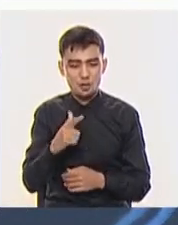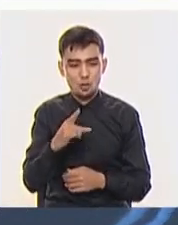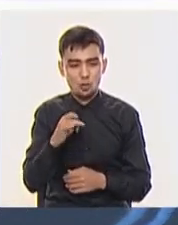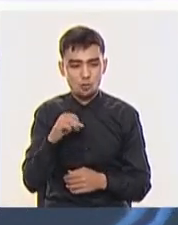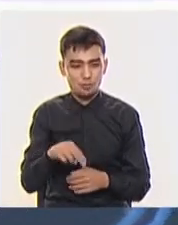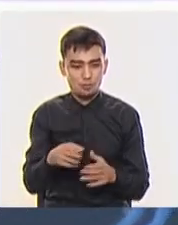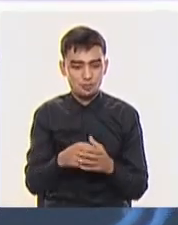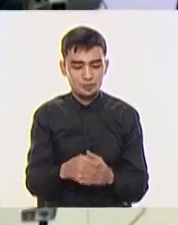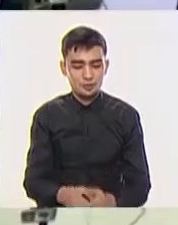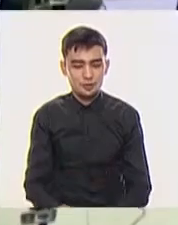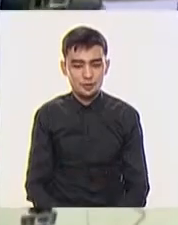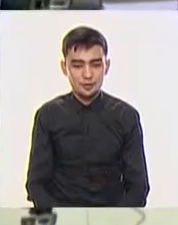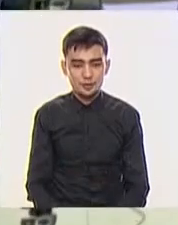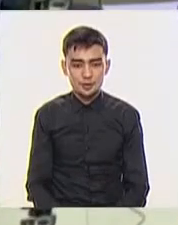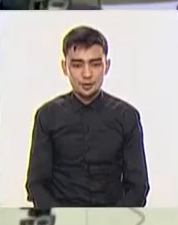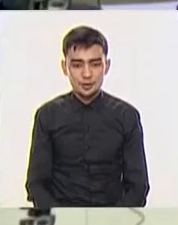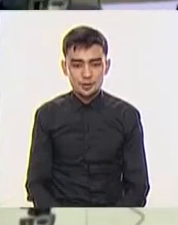Зарина Беремкул.